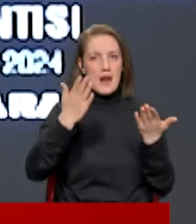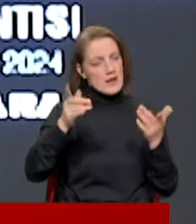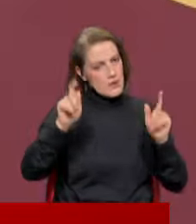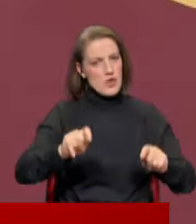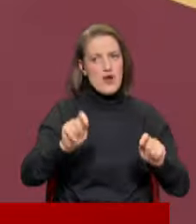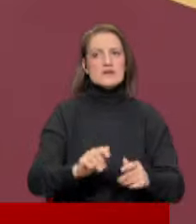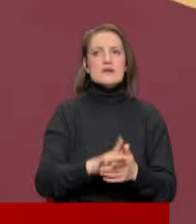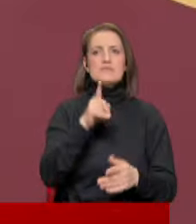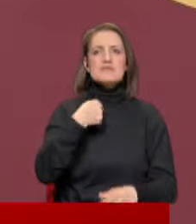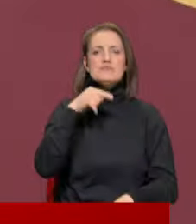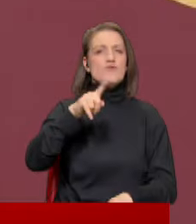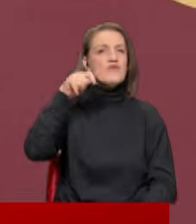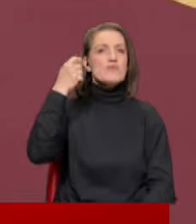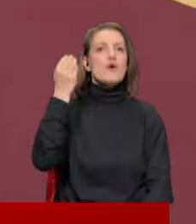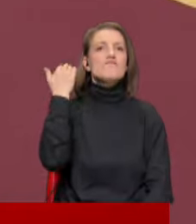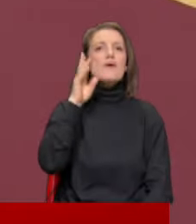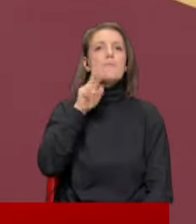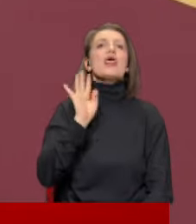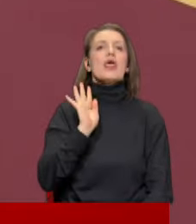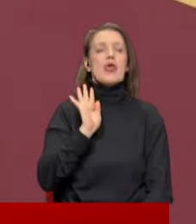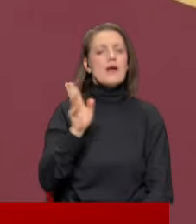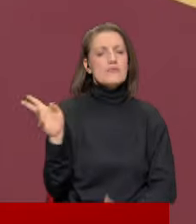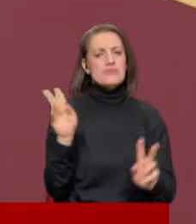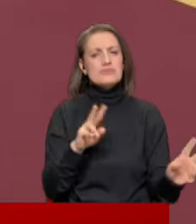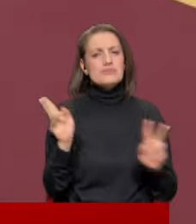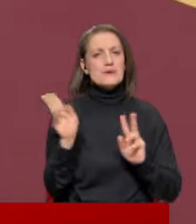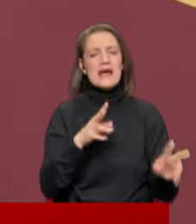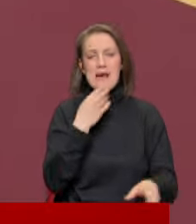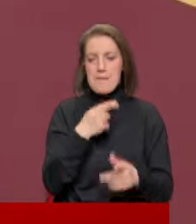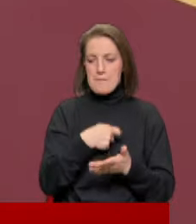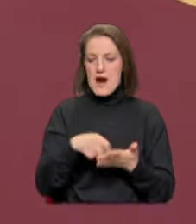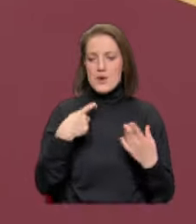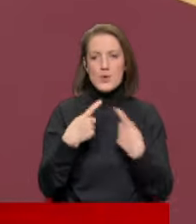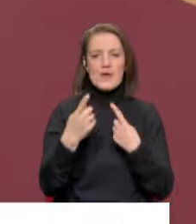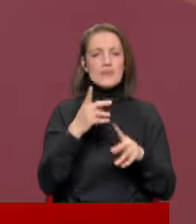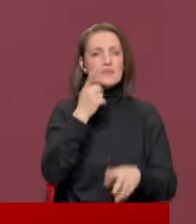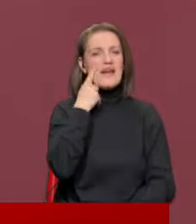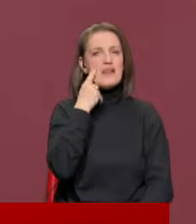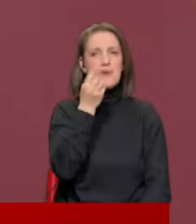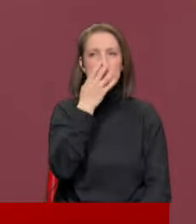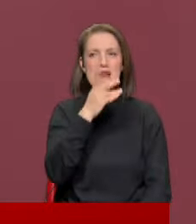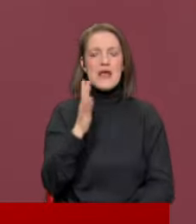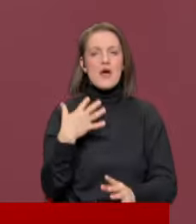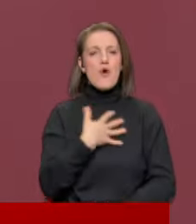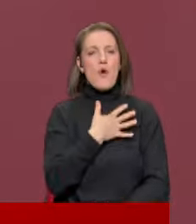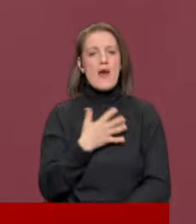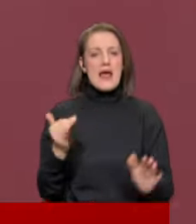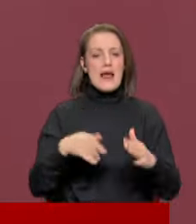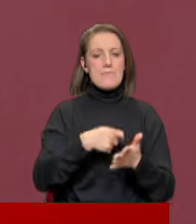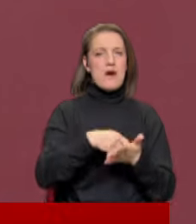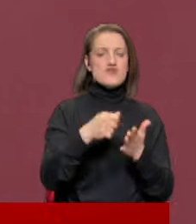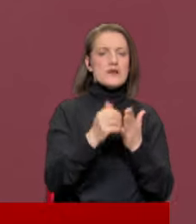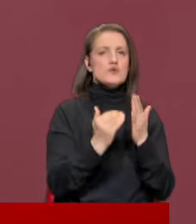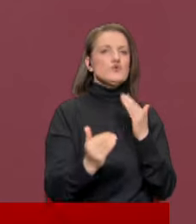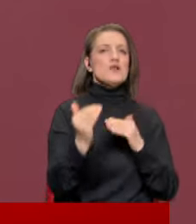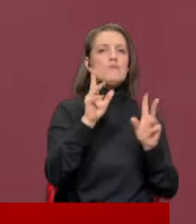yapılacaktır biz bu filmi daha evvel görmemiş miydik tam emekli maaşları konuşulurken Devlet Bahçeli'nin genel kurula geldiği ve maaşların